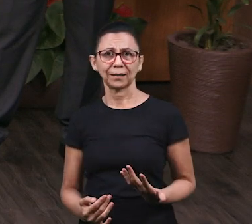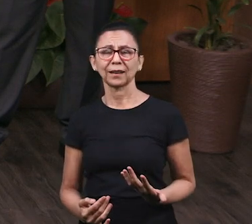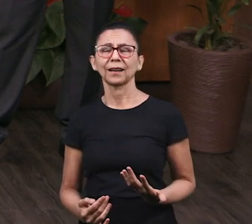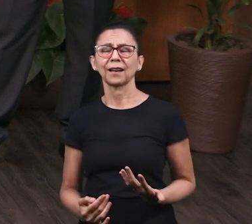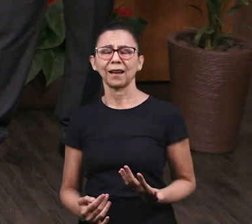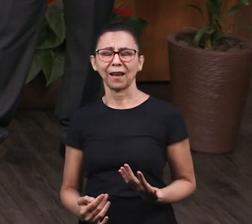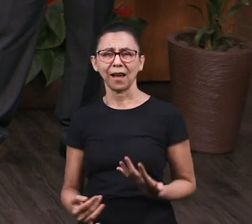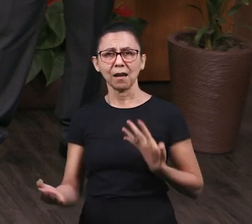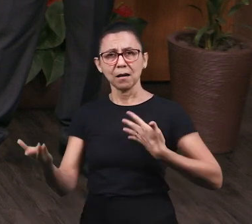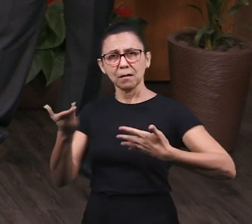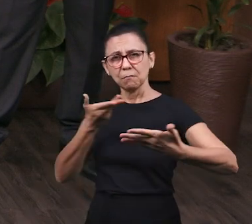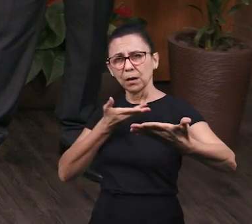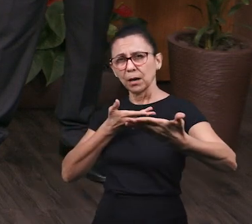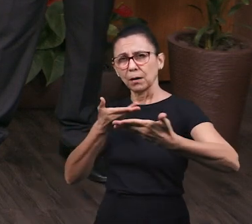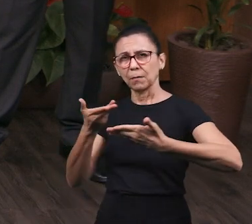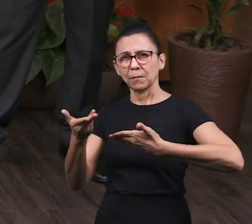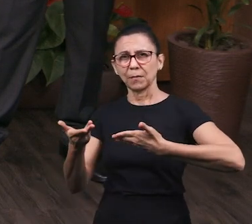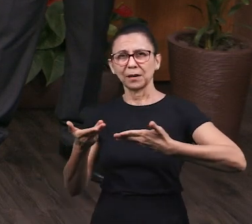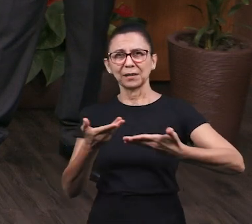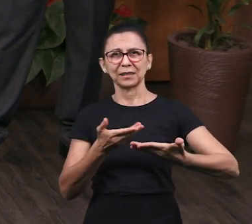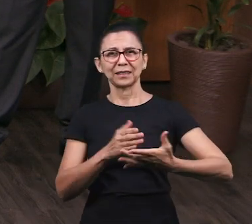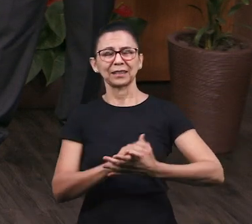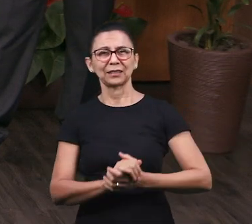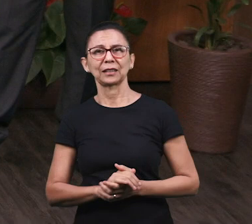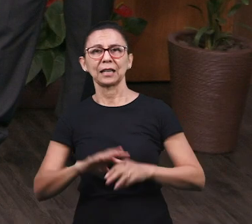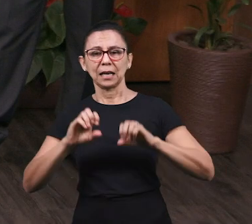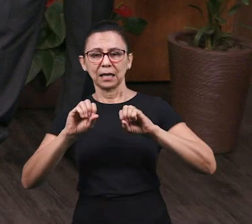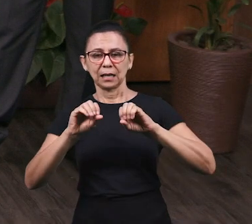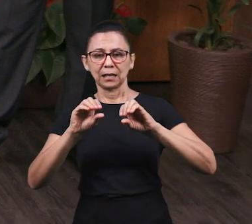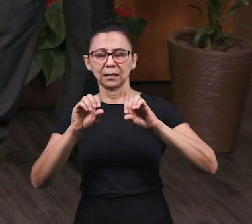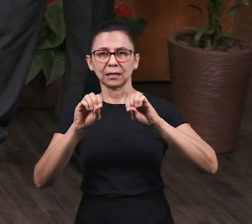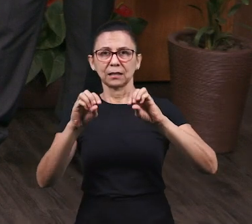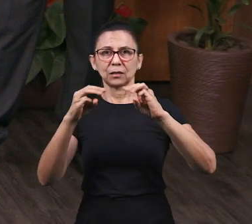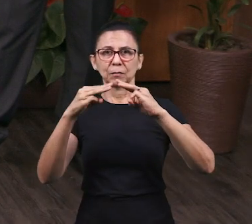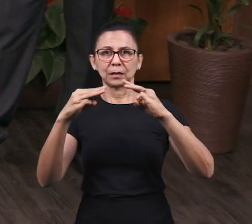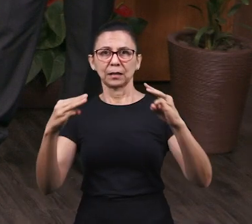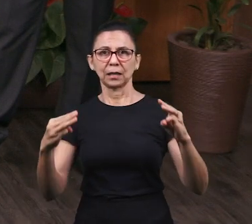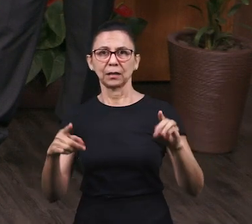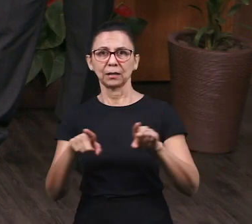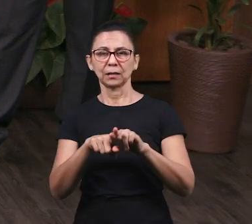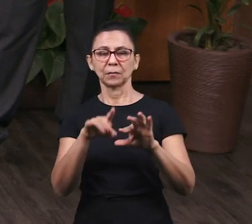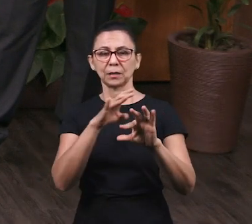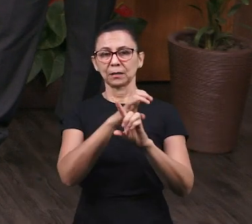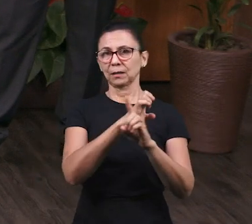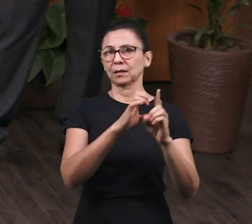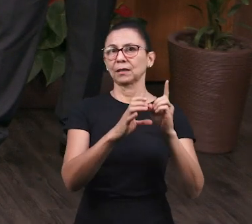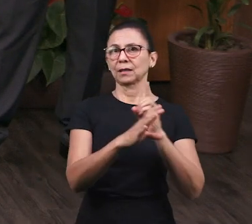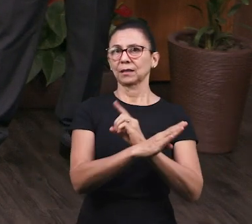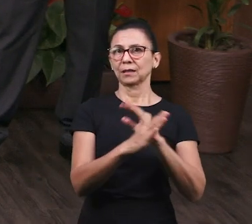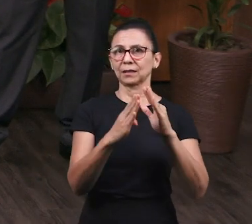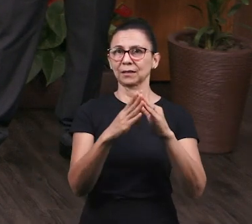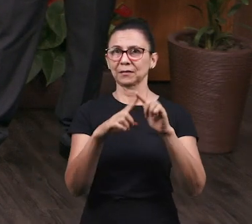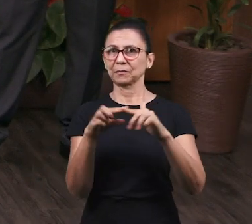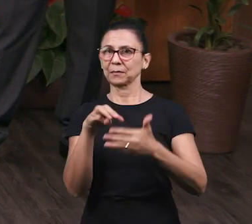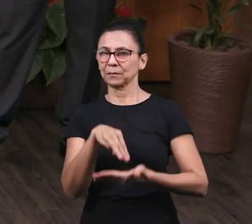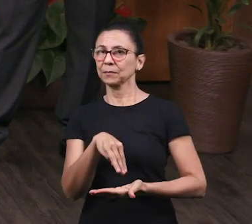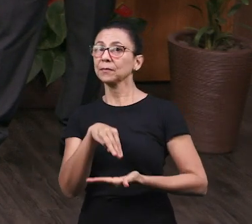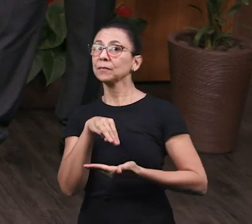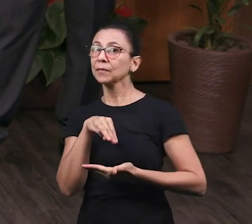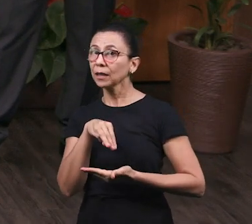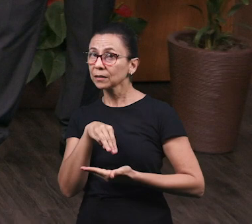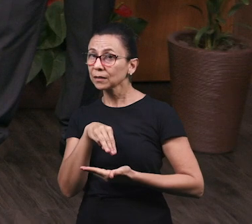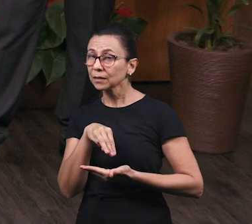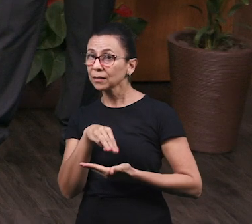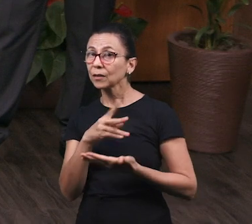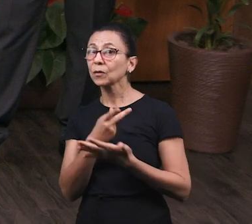thématique. Il y a une interaction entre le tableau Leçons du Manaïm et l'école biblique dominicale de l'Église chrétienne Maranatha